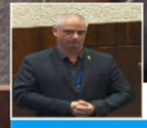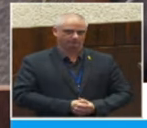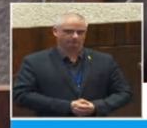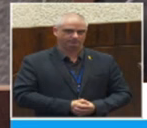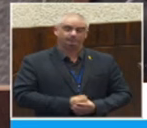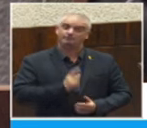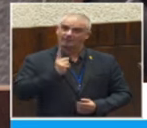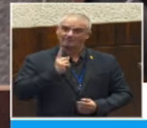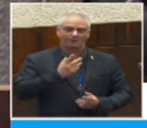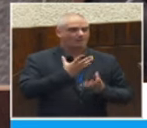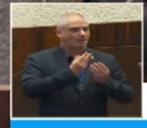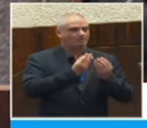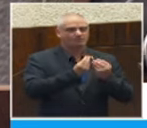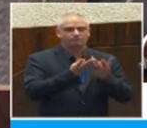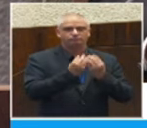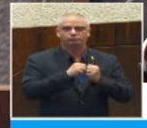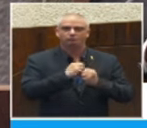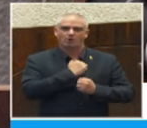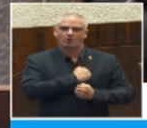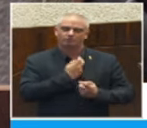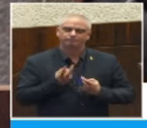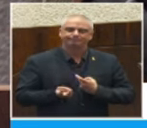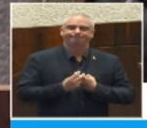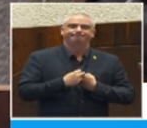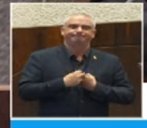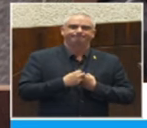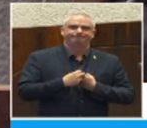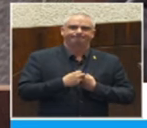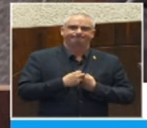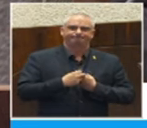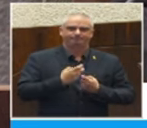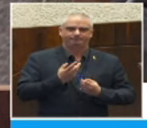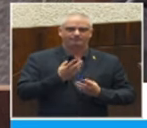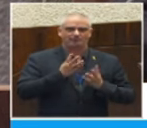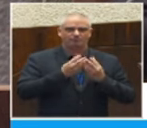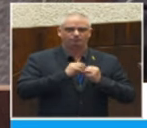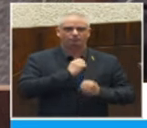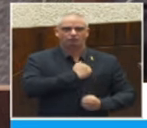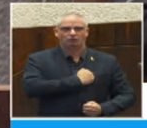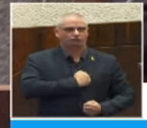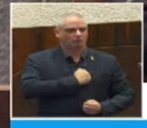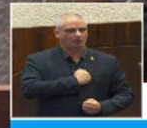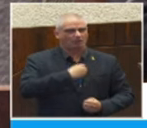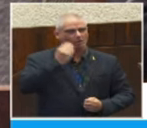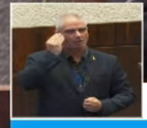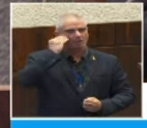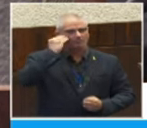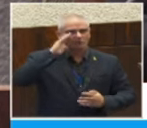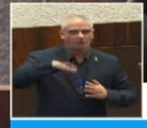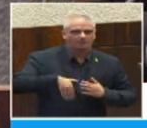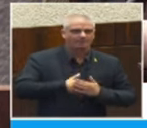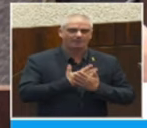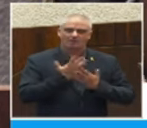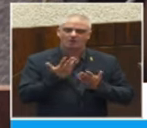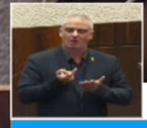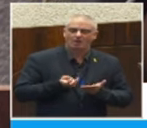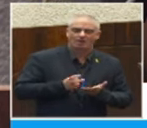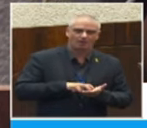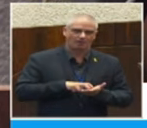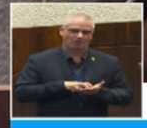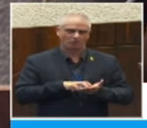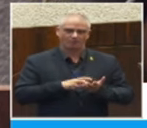המשפחות שהצטרפו בעל כורחן למשפחת השכול לומדות מחדש איך לקום, איך